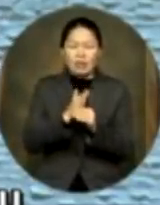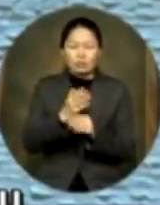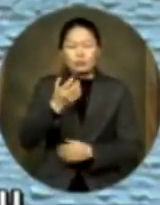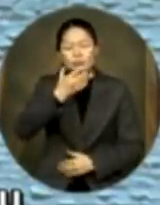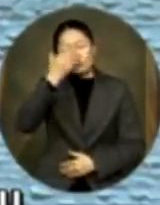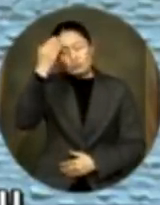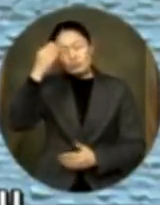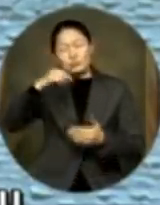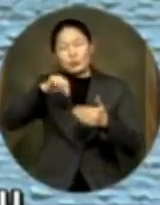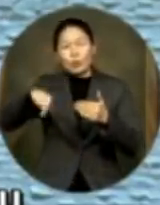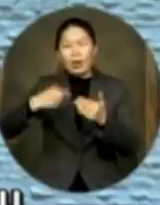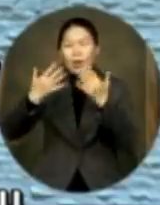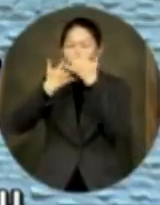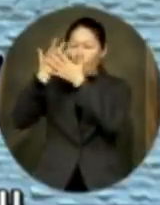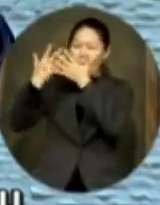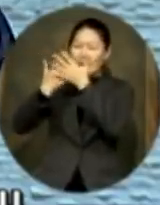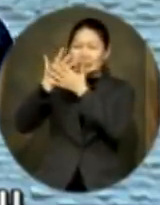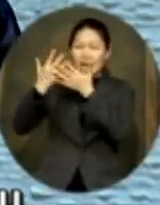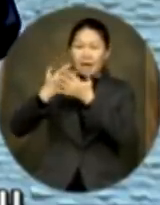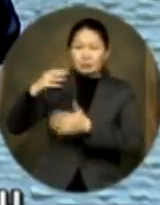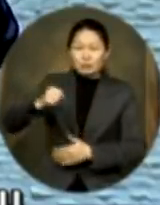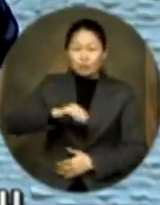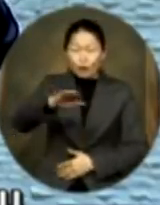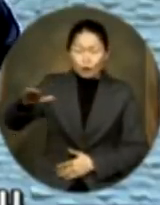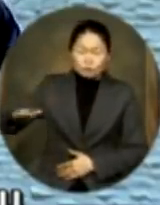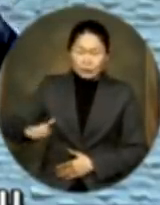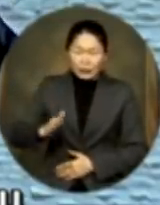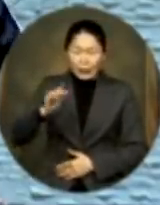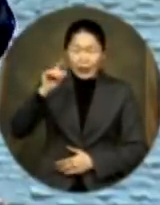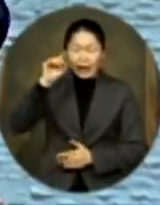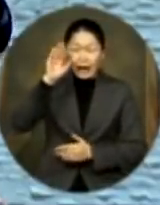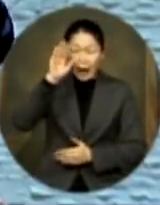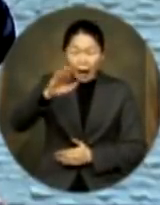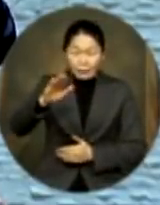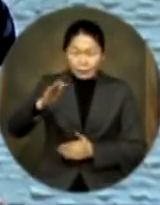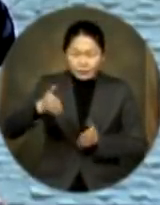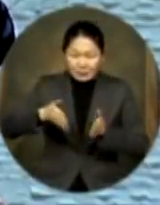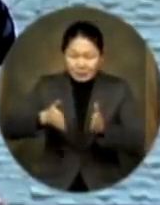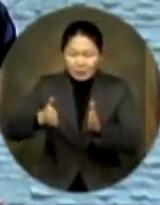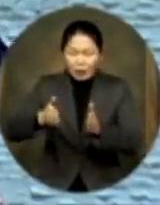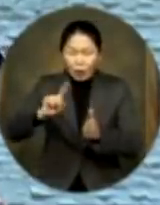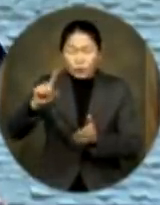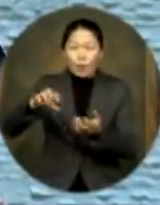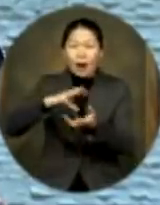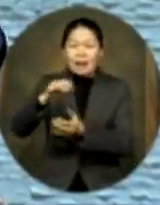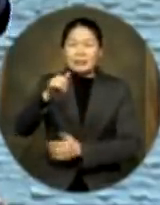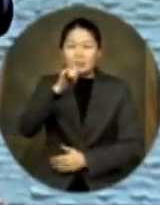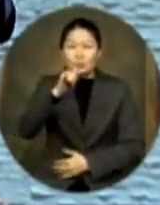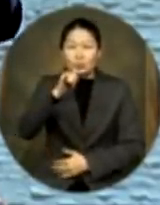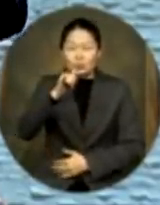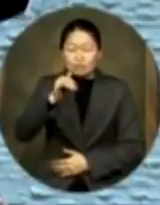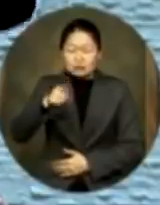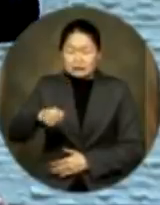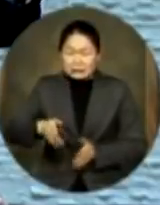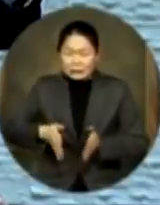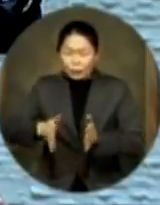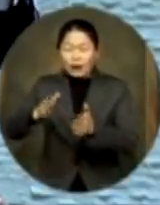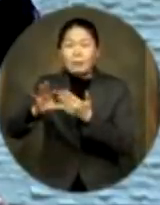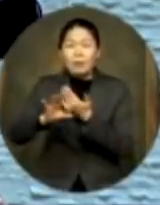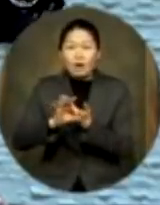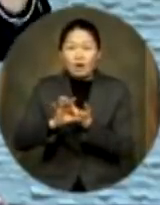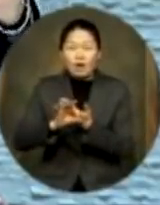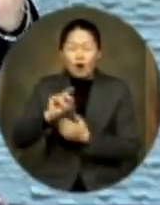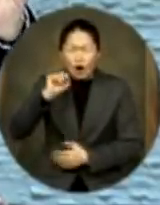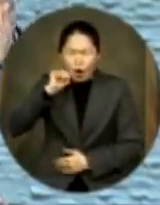속의 환상으로 여러분의 앞길에 어떤 환란이 있을 것이라고 어떤 길을 가는데 그 길로 가면